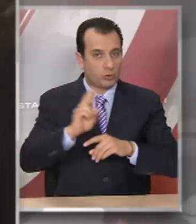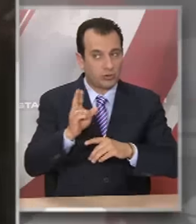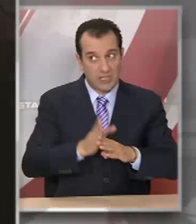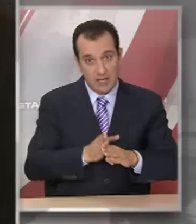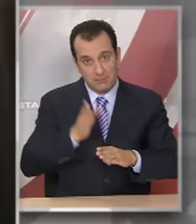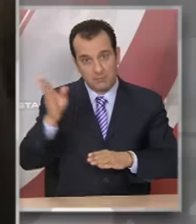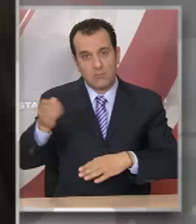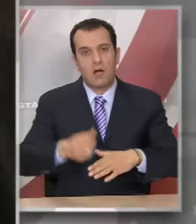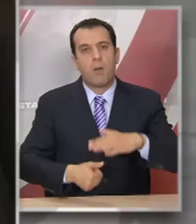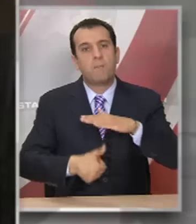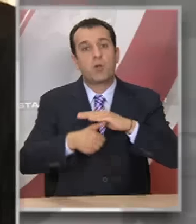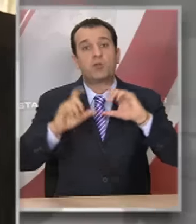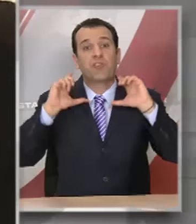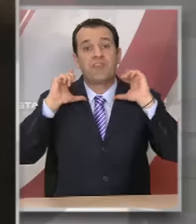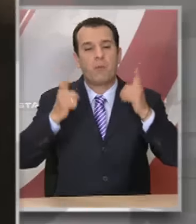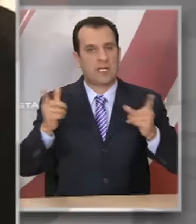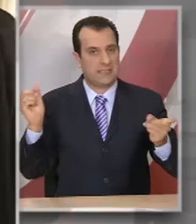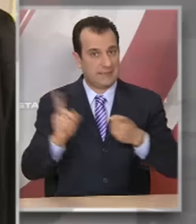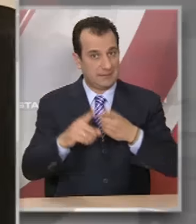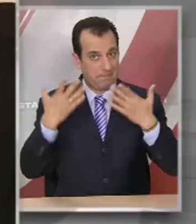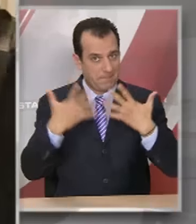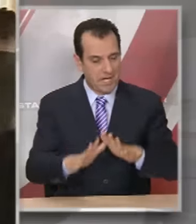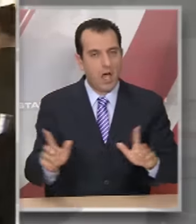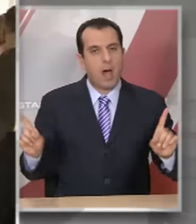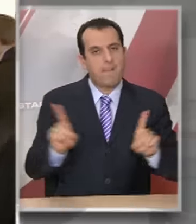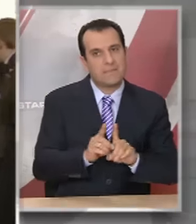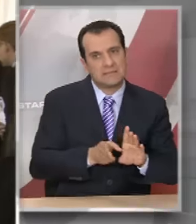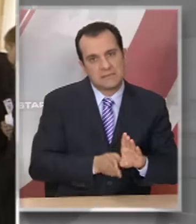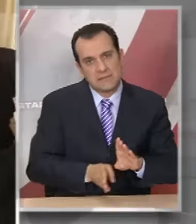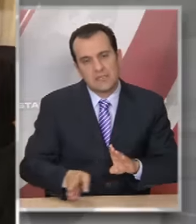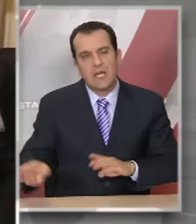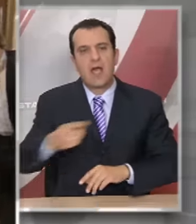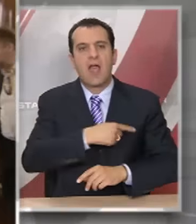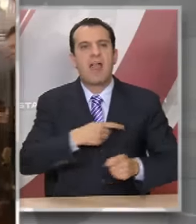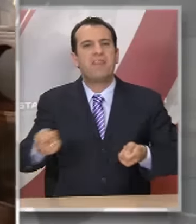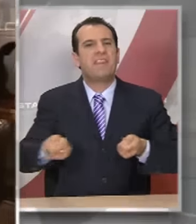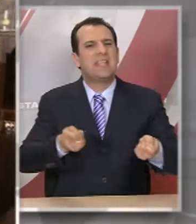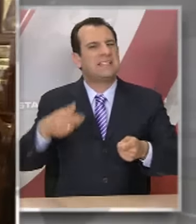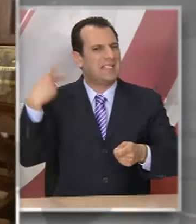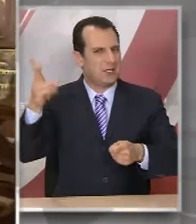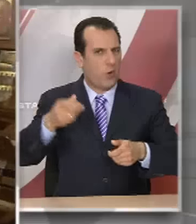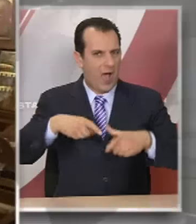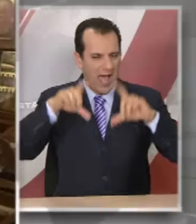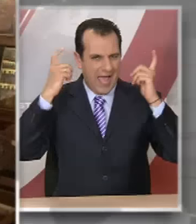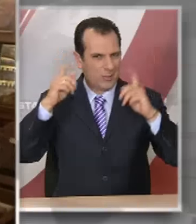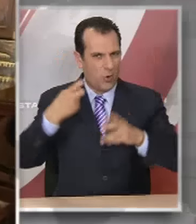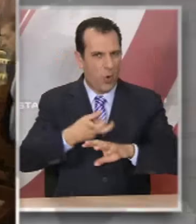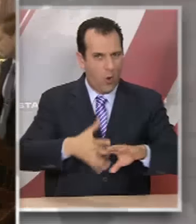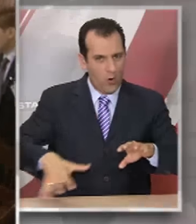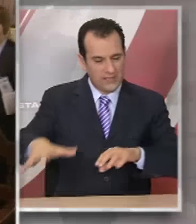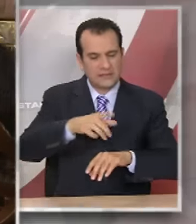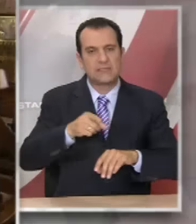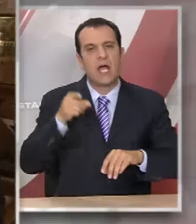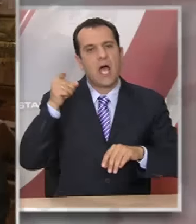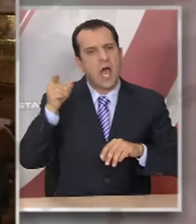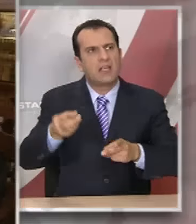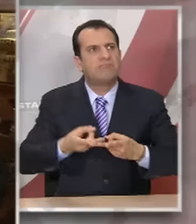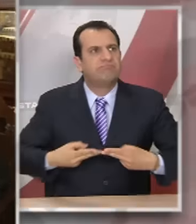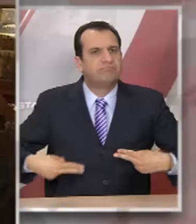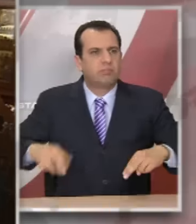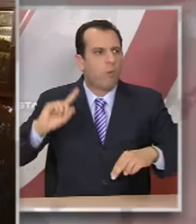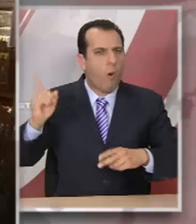δεκτός από τον Προκόπη Παυλόπουλο, όπως ανέφερε, και κατευθύνθηκαν στο καθολικό του διοικητηρίου στις Καριές, όπου έγινε δεκτός από το σύλλογο της μοναστικής κοινότητας του Αγίου